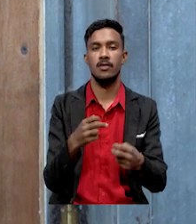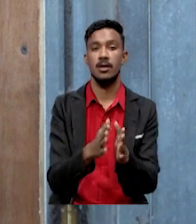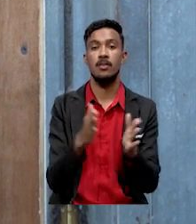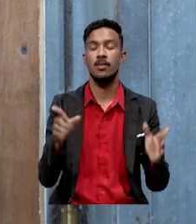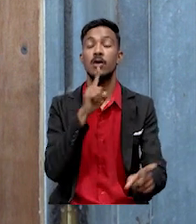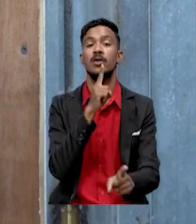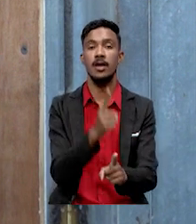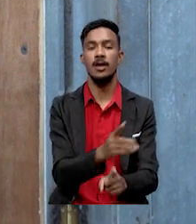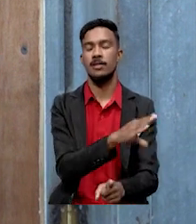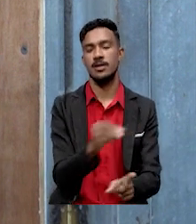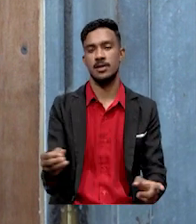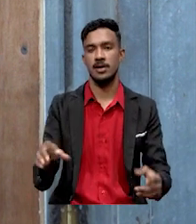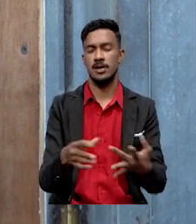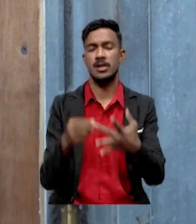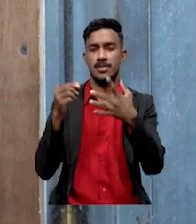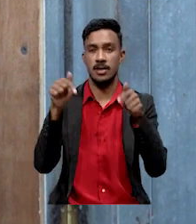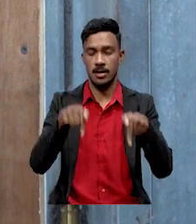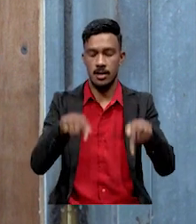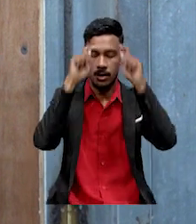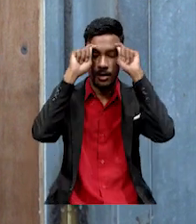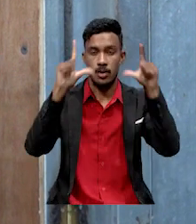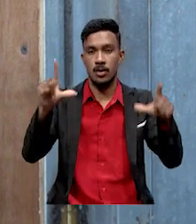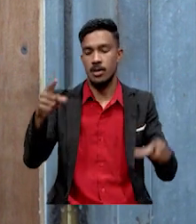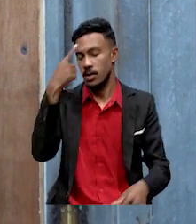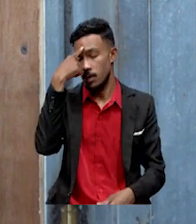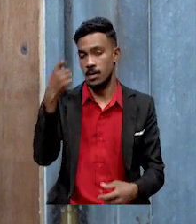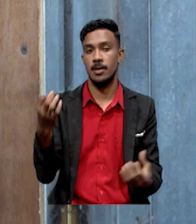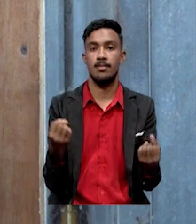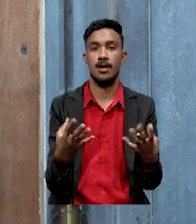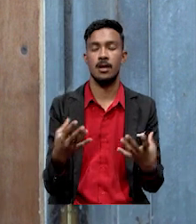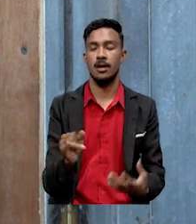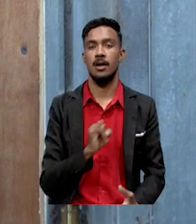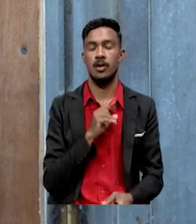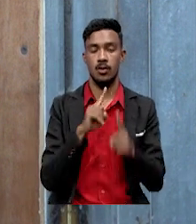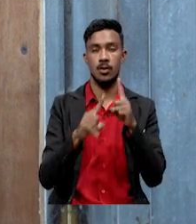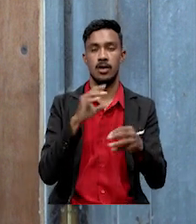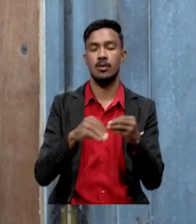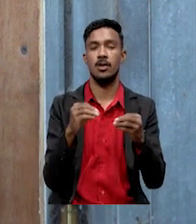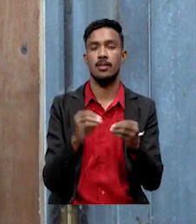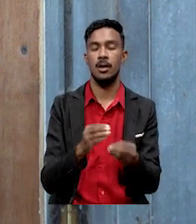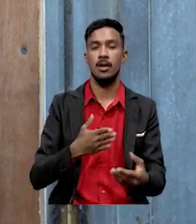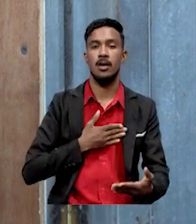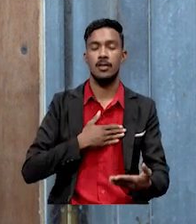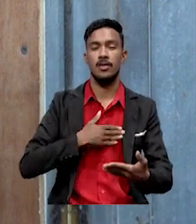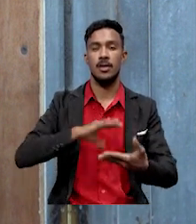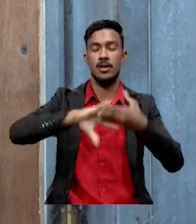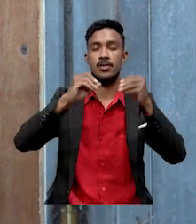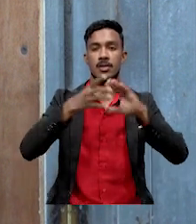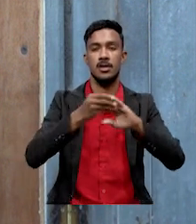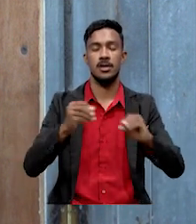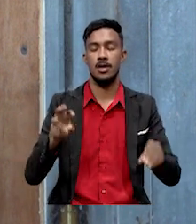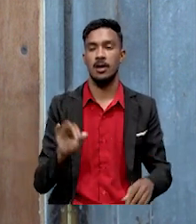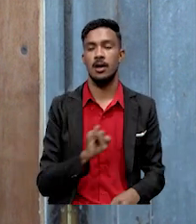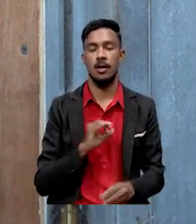ha Timor tamba dala barak ita hau kuliah kona bahau ni experiencia maski hau lai lahatene buat